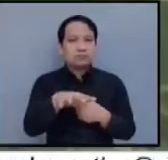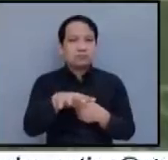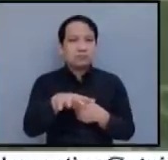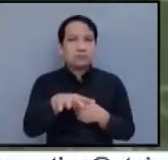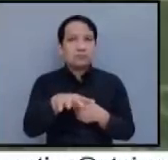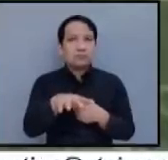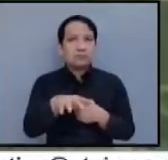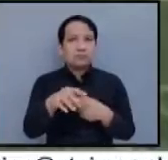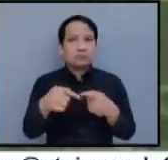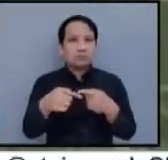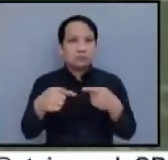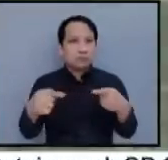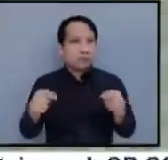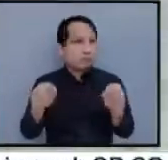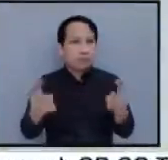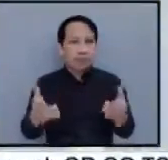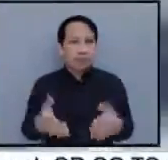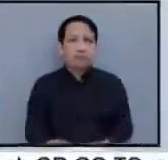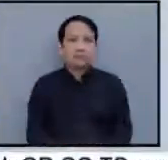none.